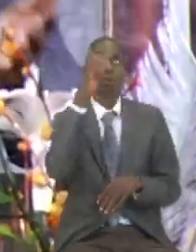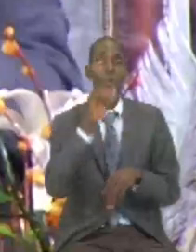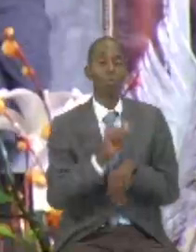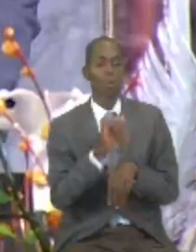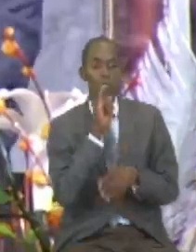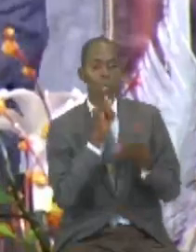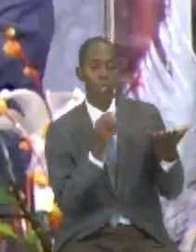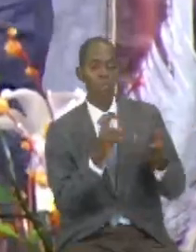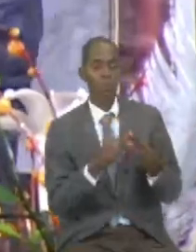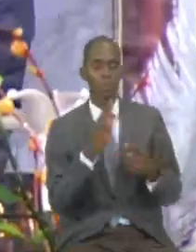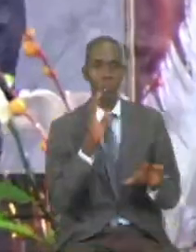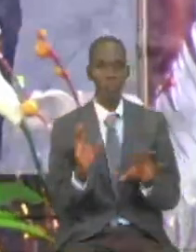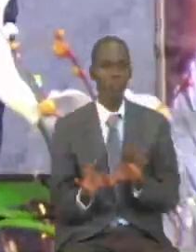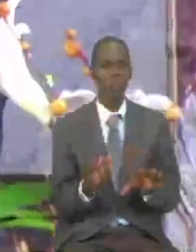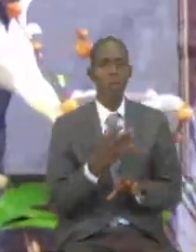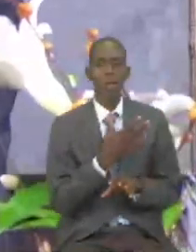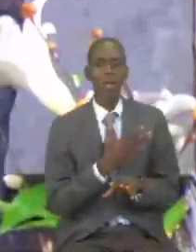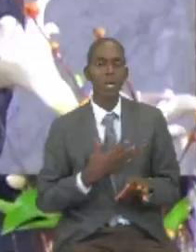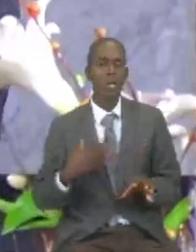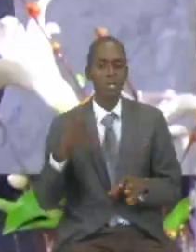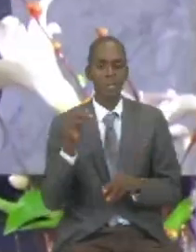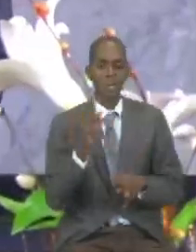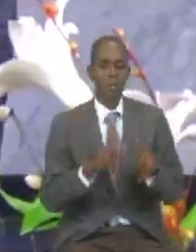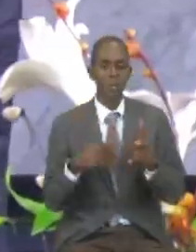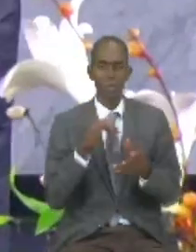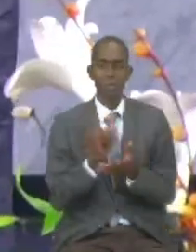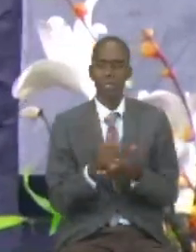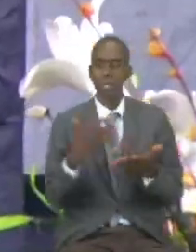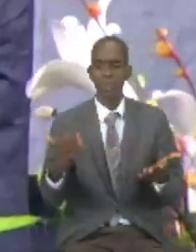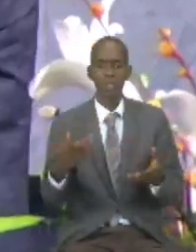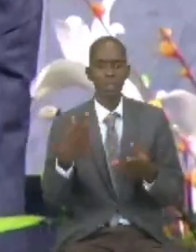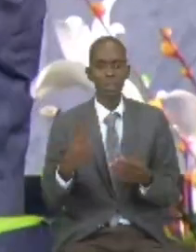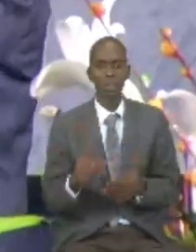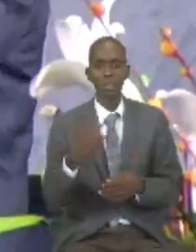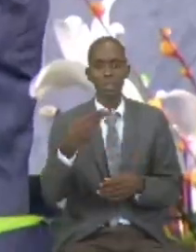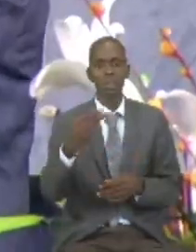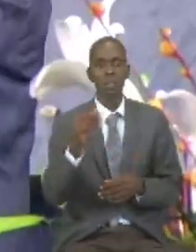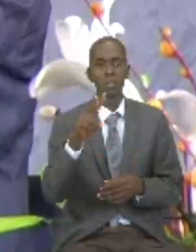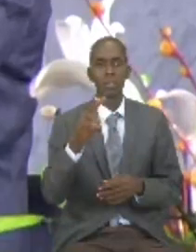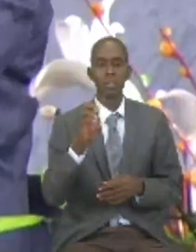faire, et les gens ne sont pas sauvés, et les champs ne sont pas